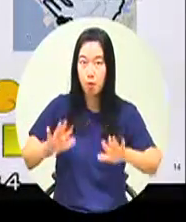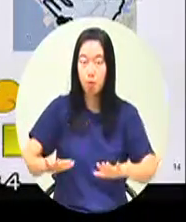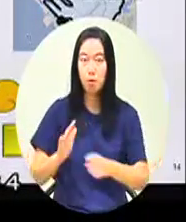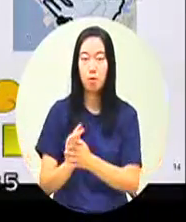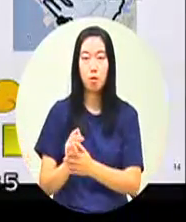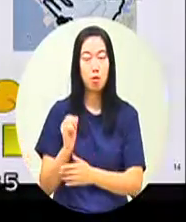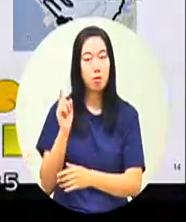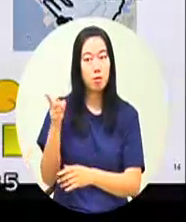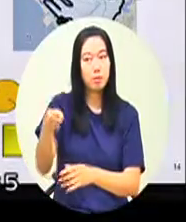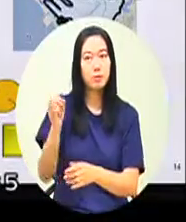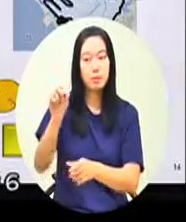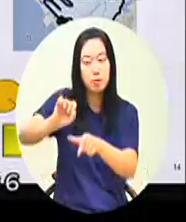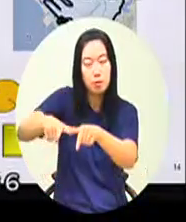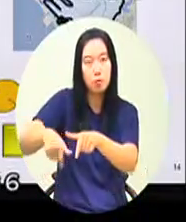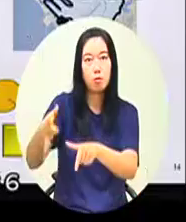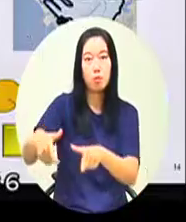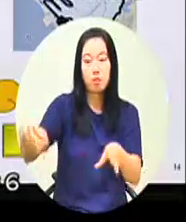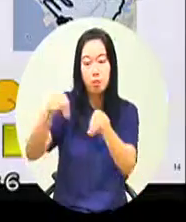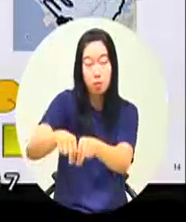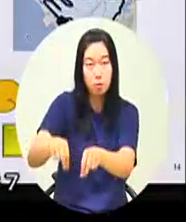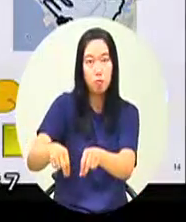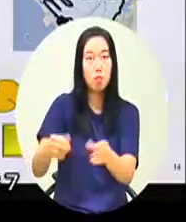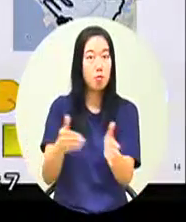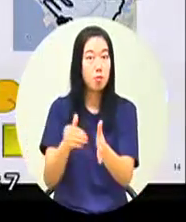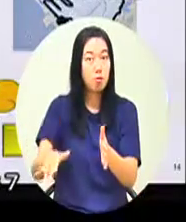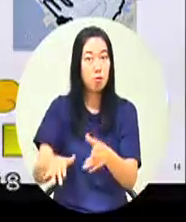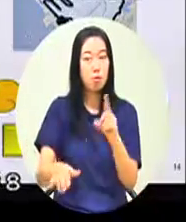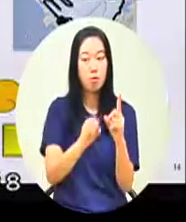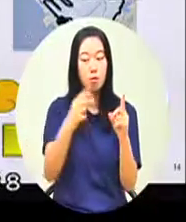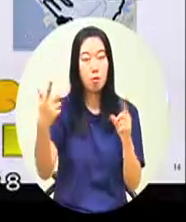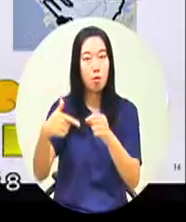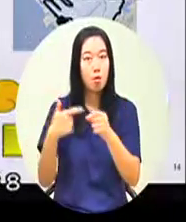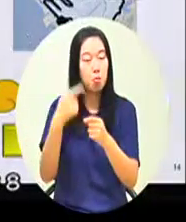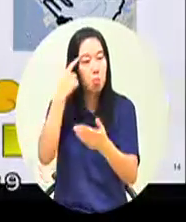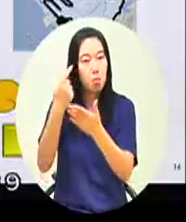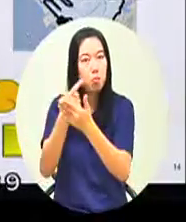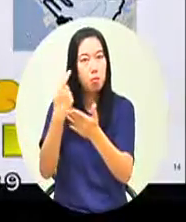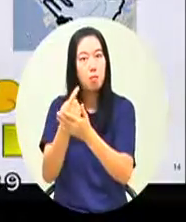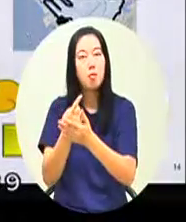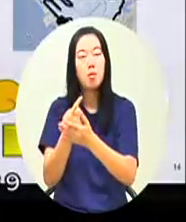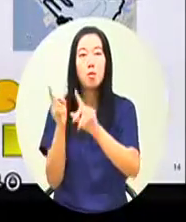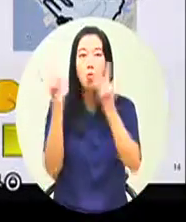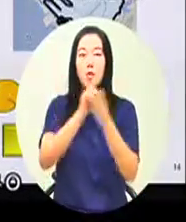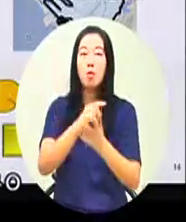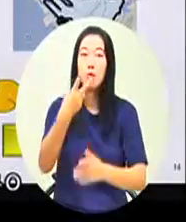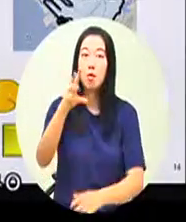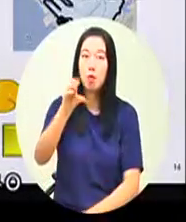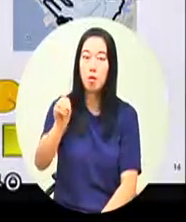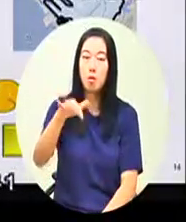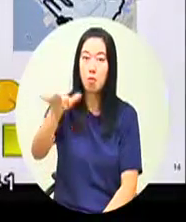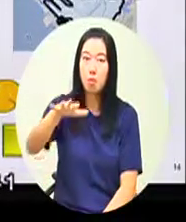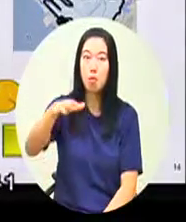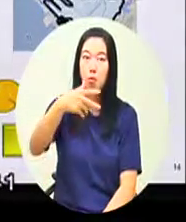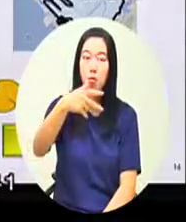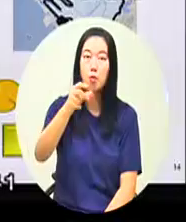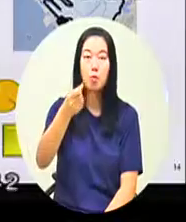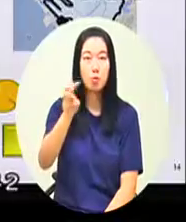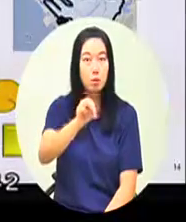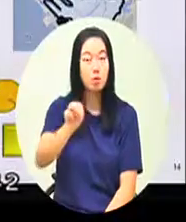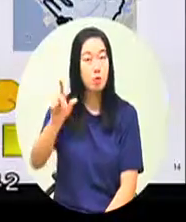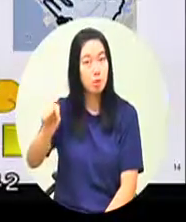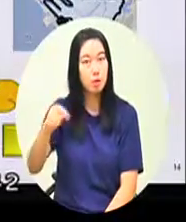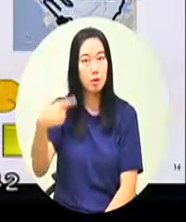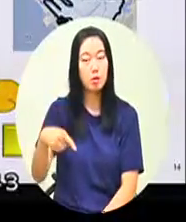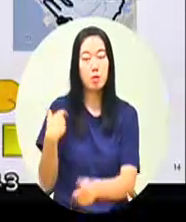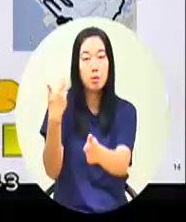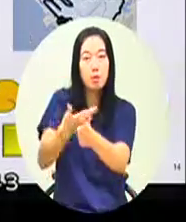来做签约，那2017年可以供水每天大概25,000吨，2018年可以供水45,000吨，那提供临海